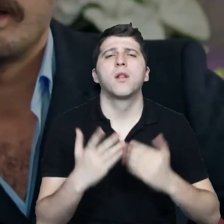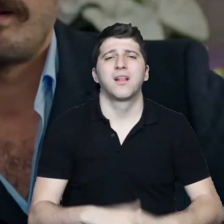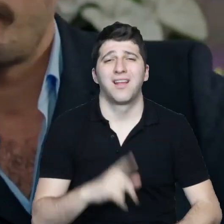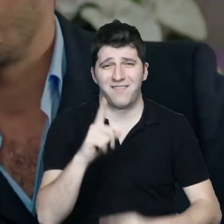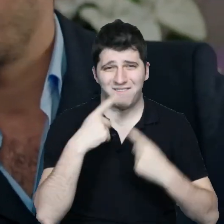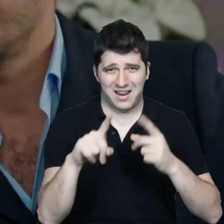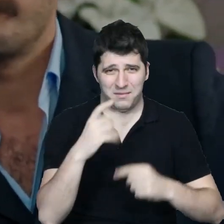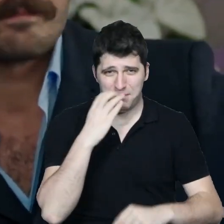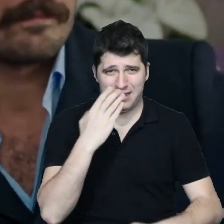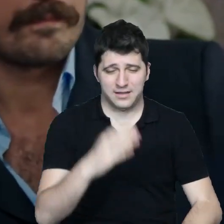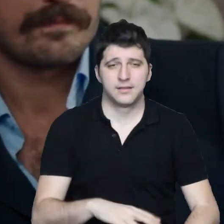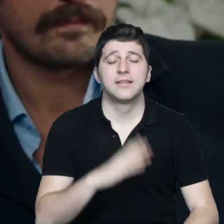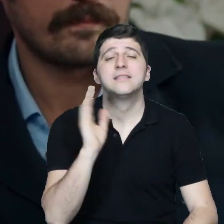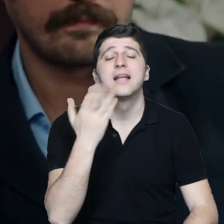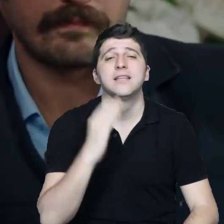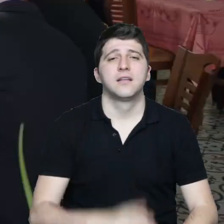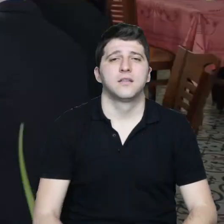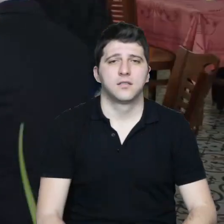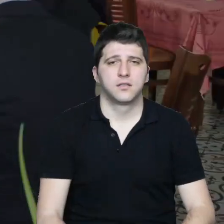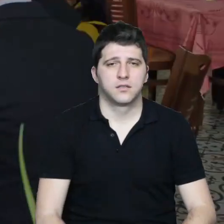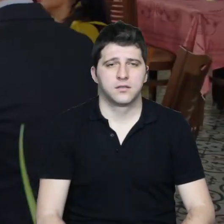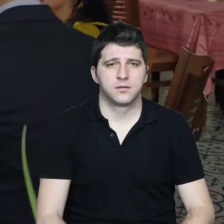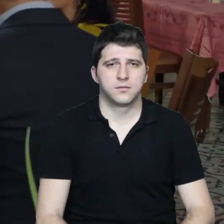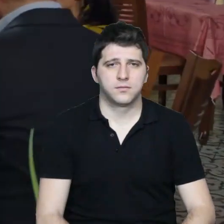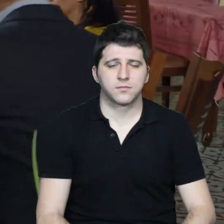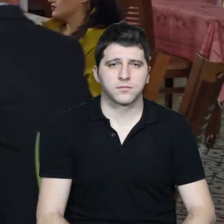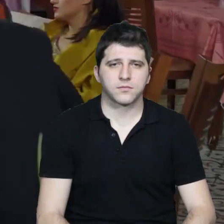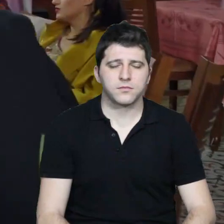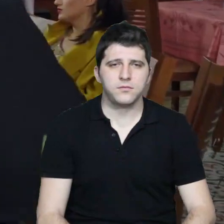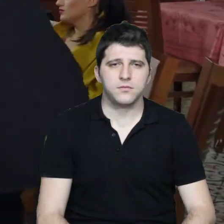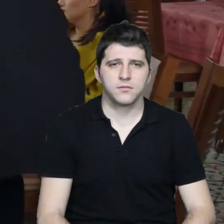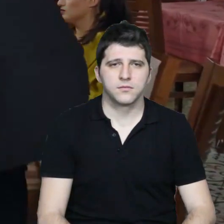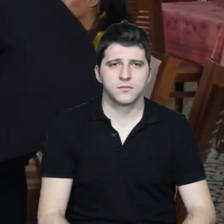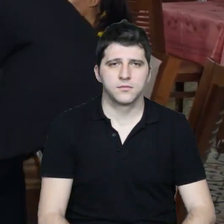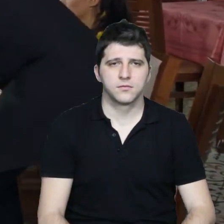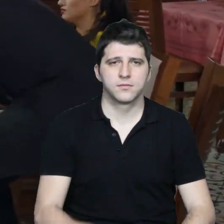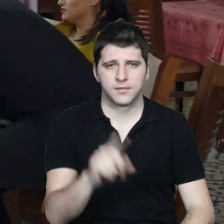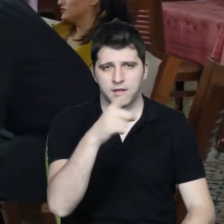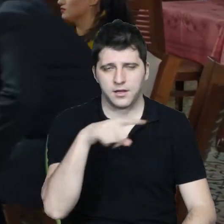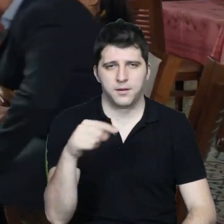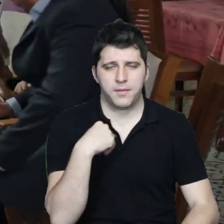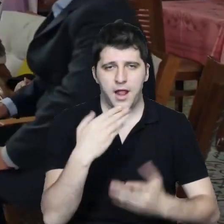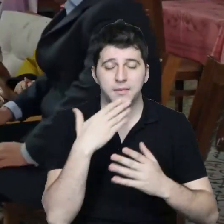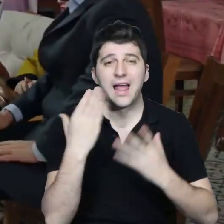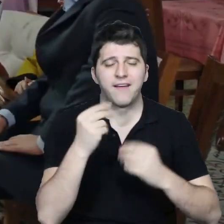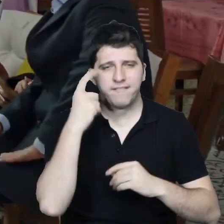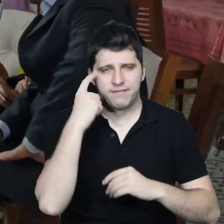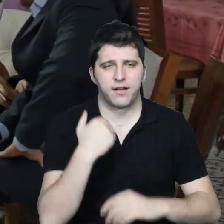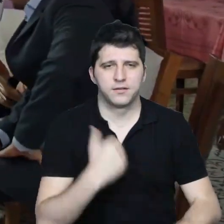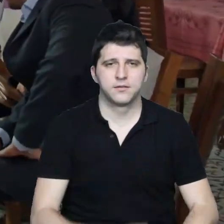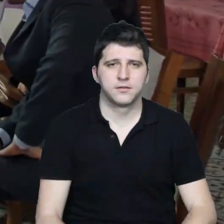fark bıyık sanki. Neyse. Fatih kalktı. Sen geç sıra bende. Benim daha iyi bir fikrim